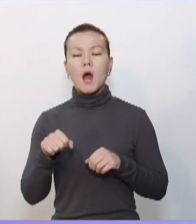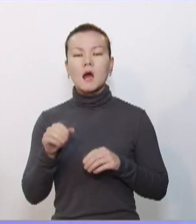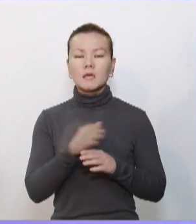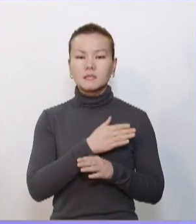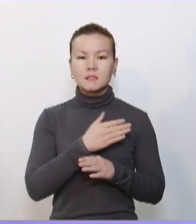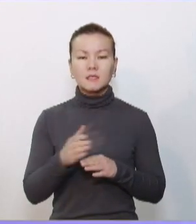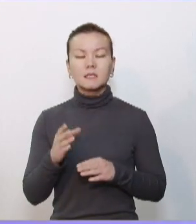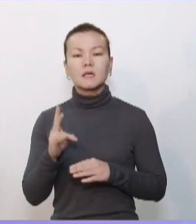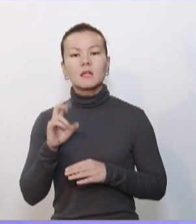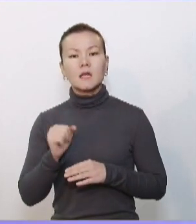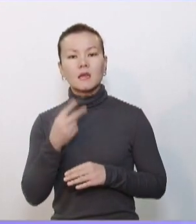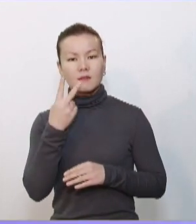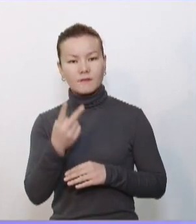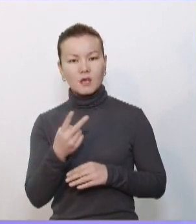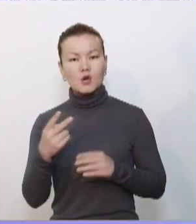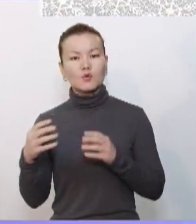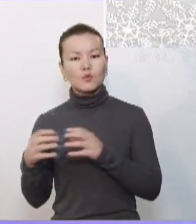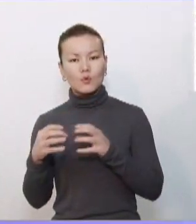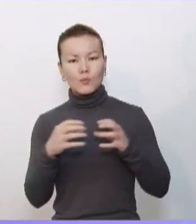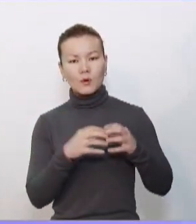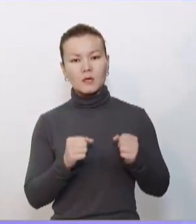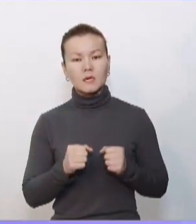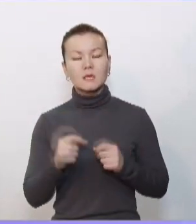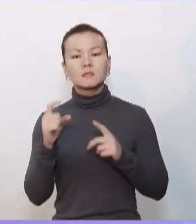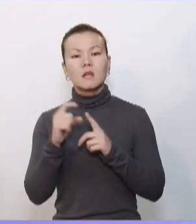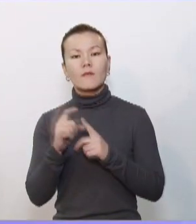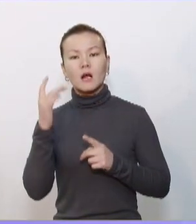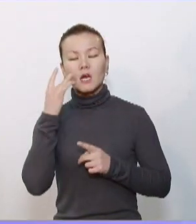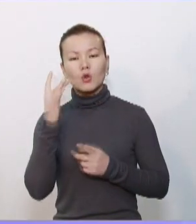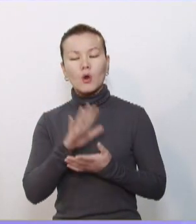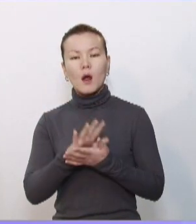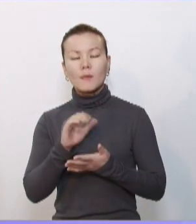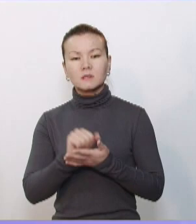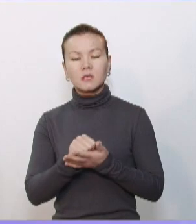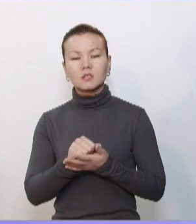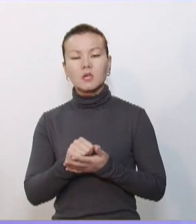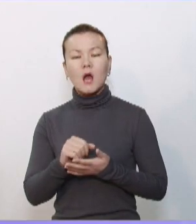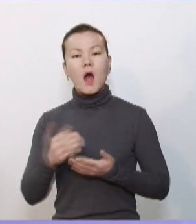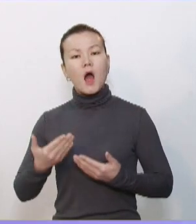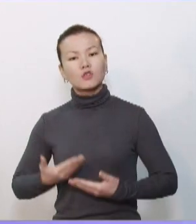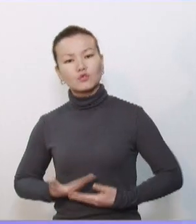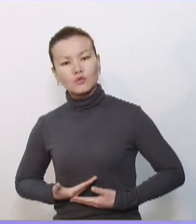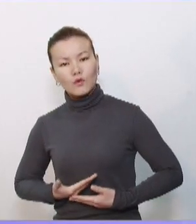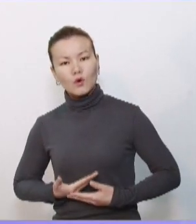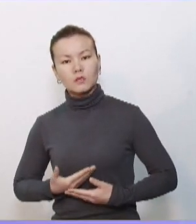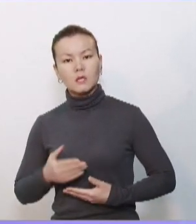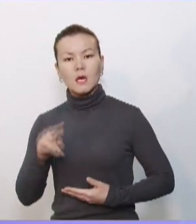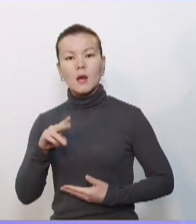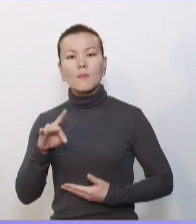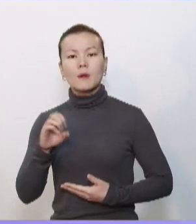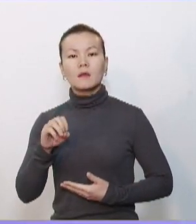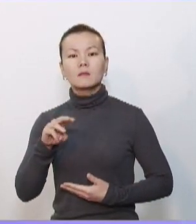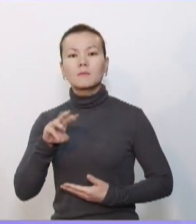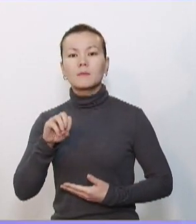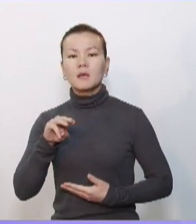на две группы. Слова, которые обозначают одушевленные предметы